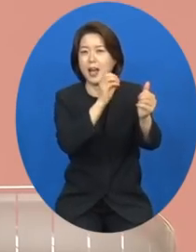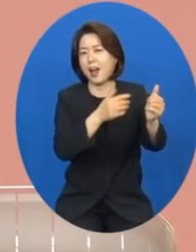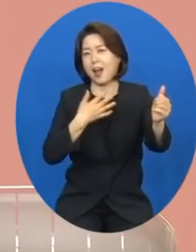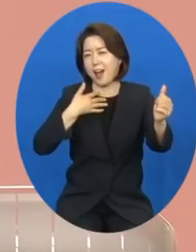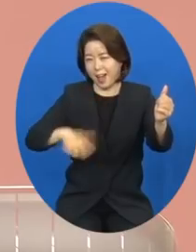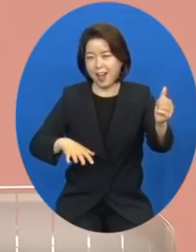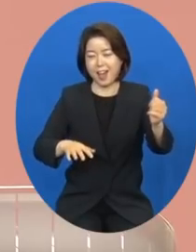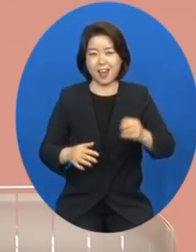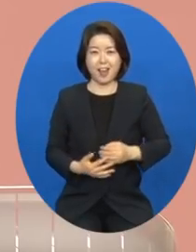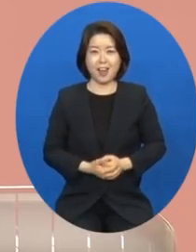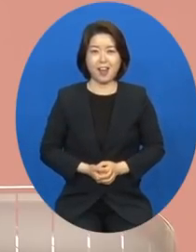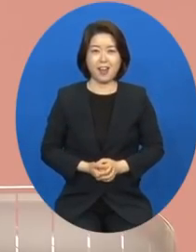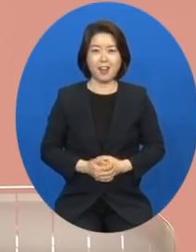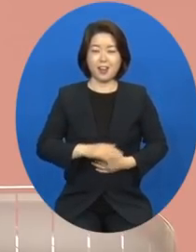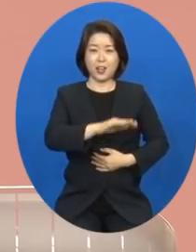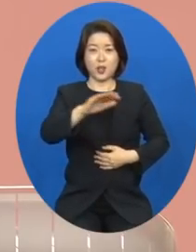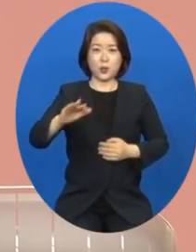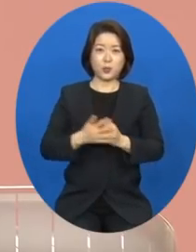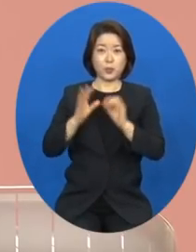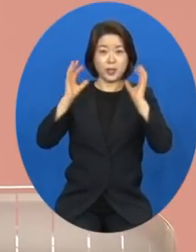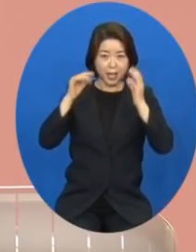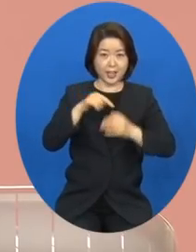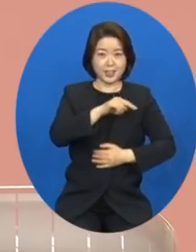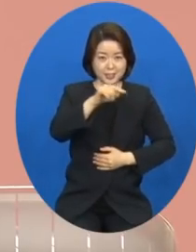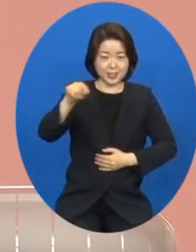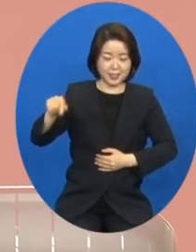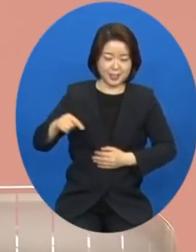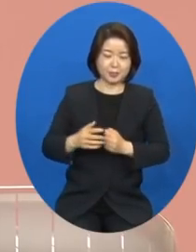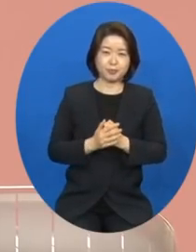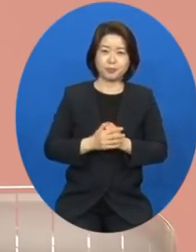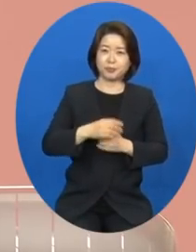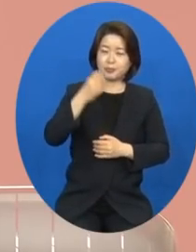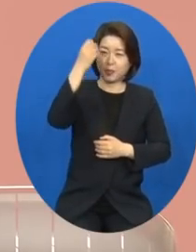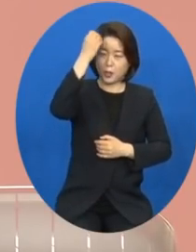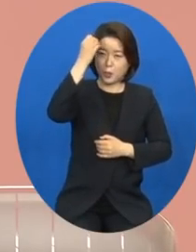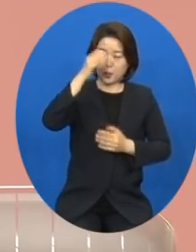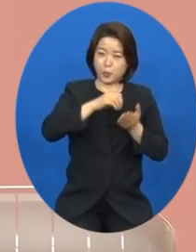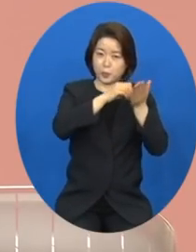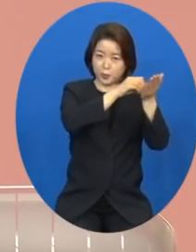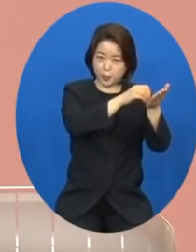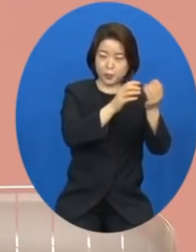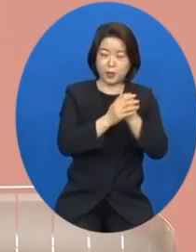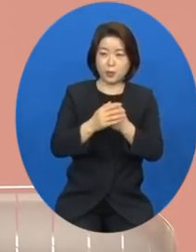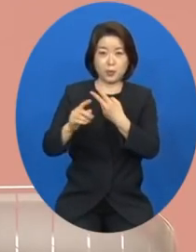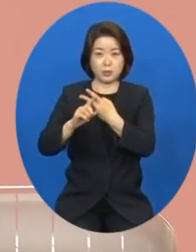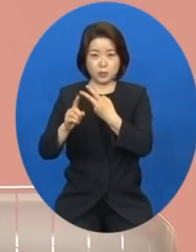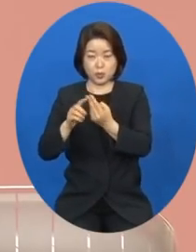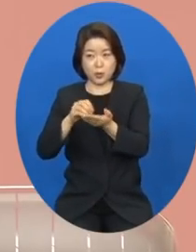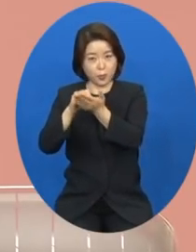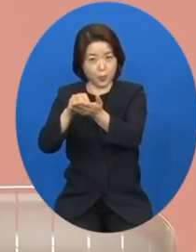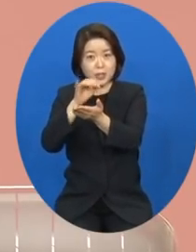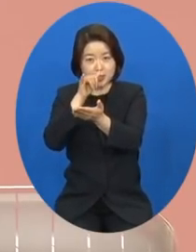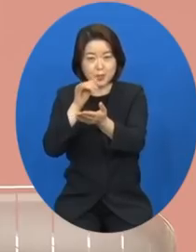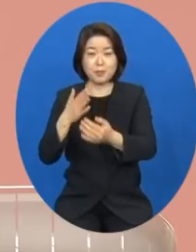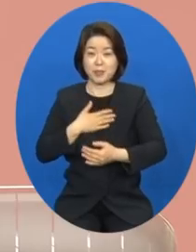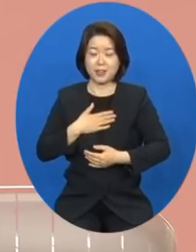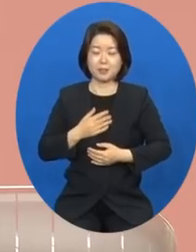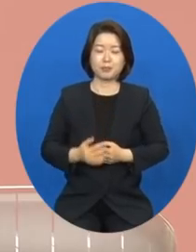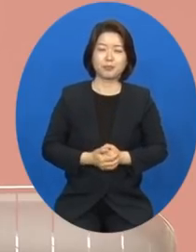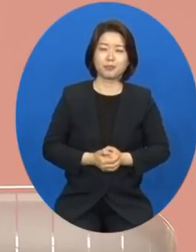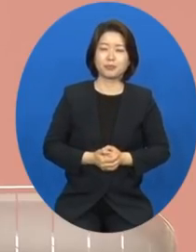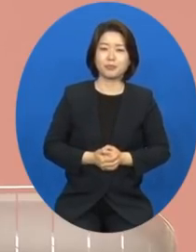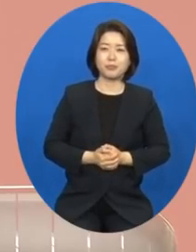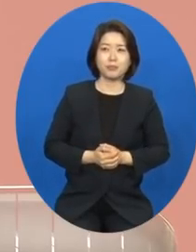겁니다 우리 아이들이 이제 아 고 닭띠 들어가는 아이가 하나 있고 중학교 초등학교 있는데 이때 정말